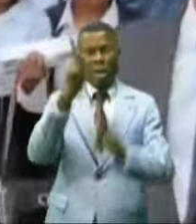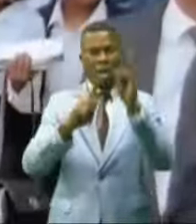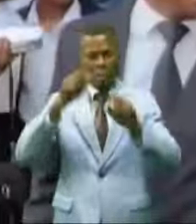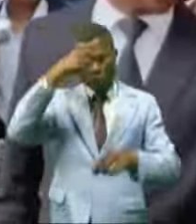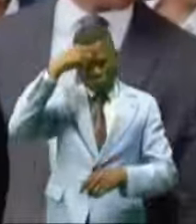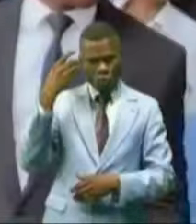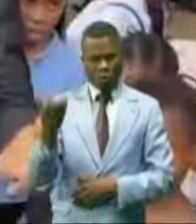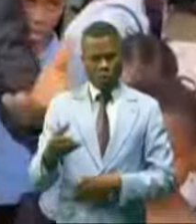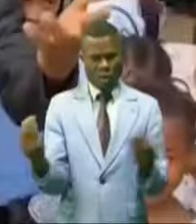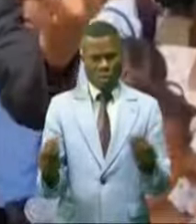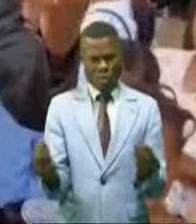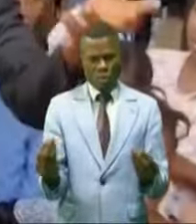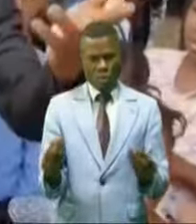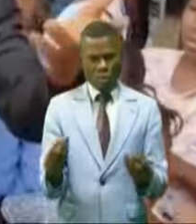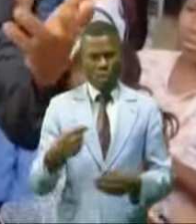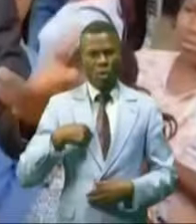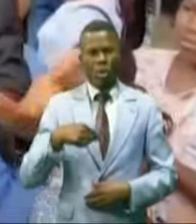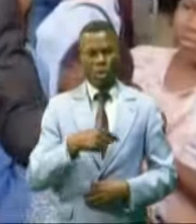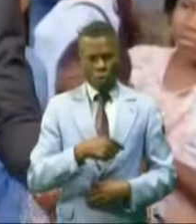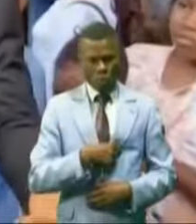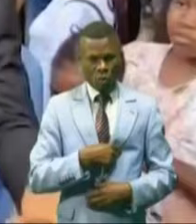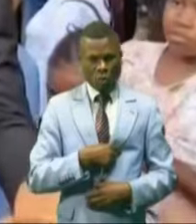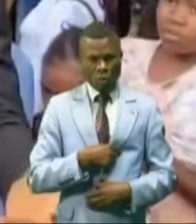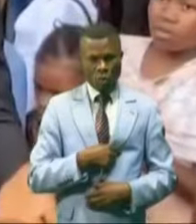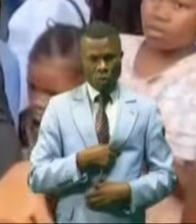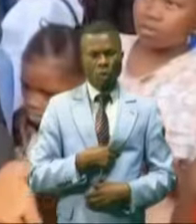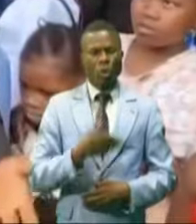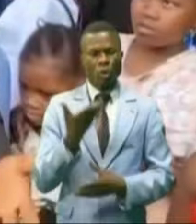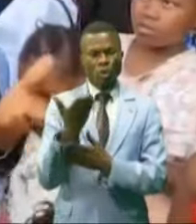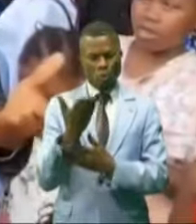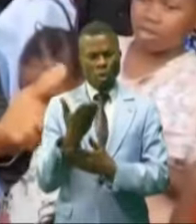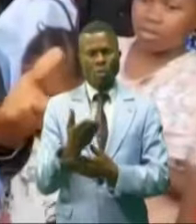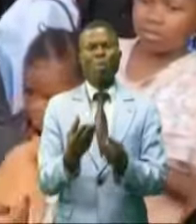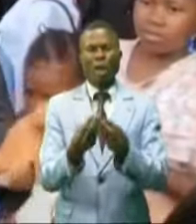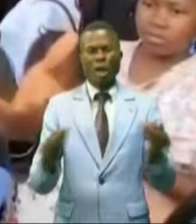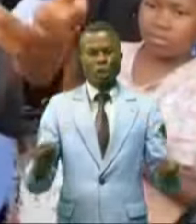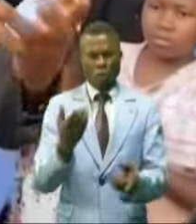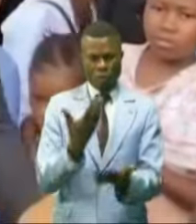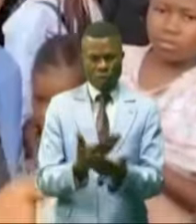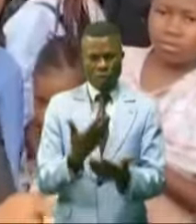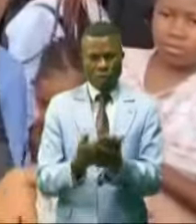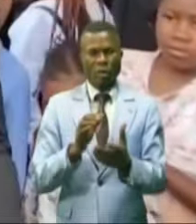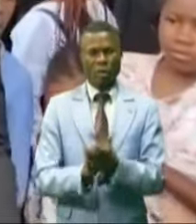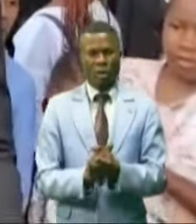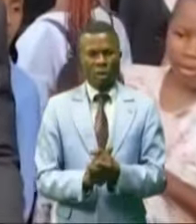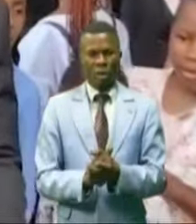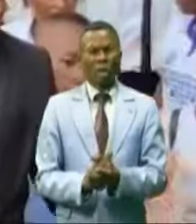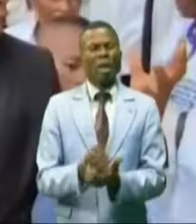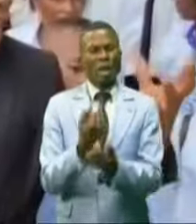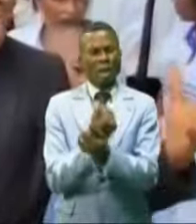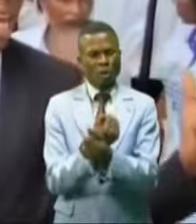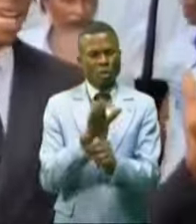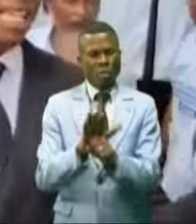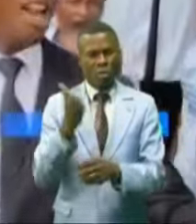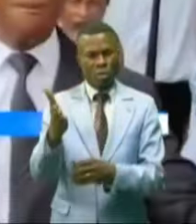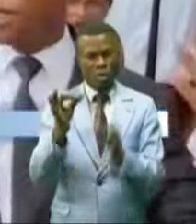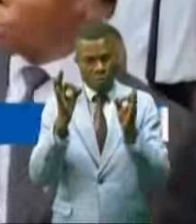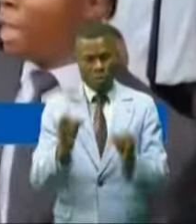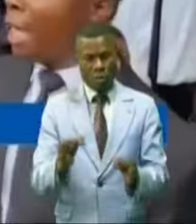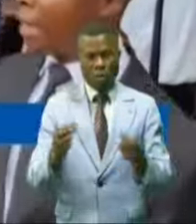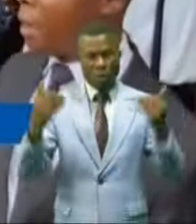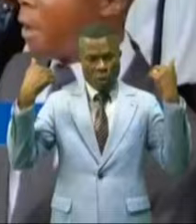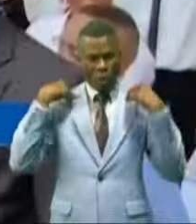train de souffrir. Nous avons hygiène à la justice. Constant Moutamba, que nous respectons beaucoup, les fidèles de